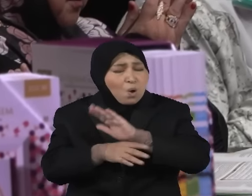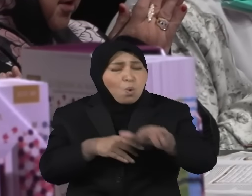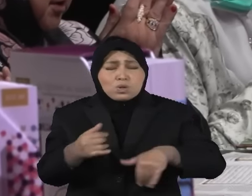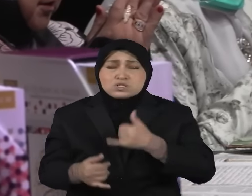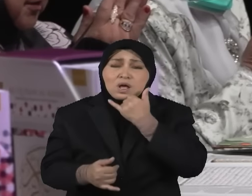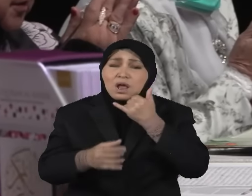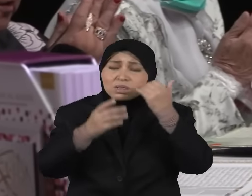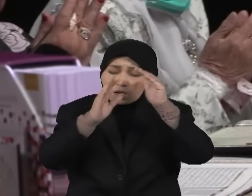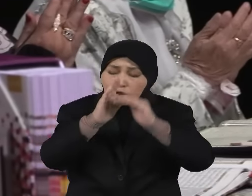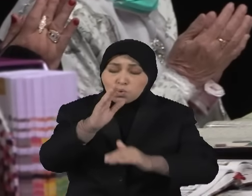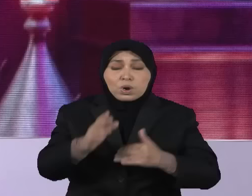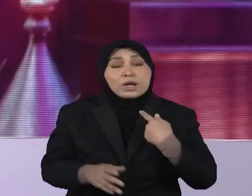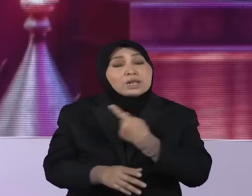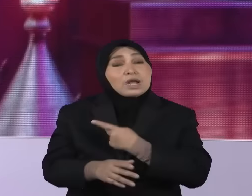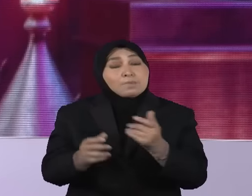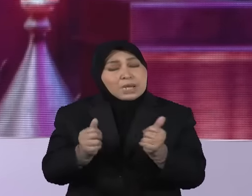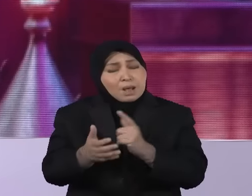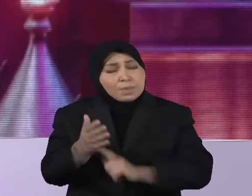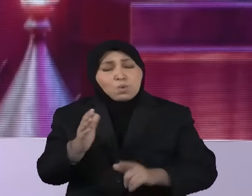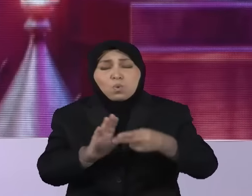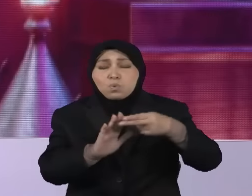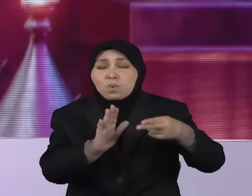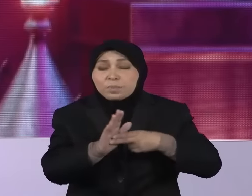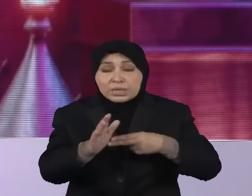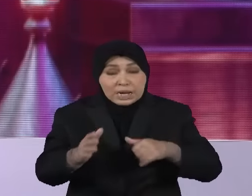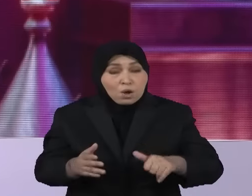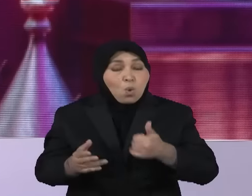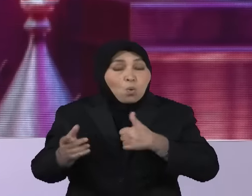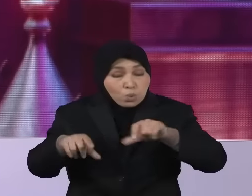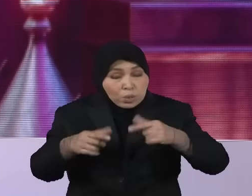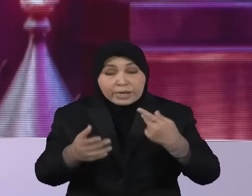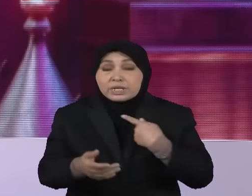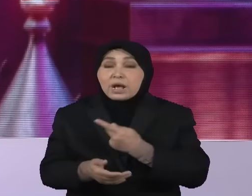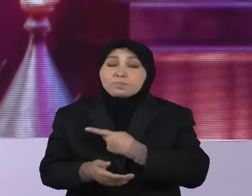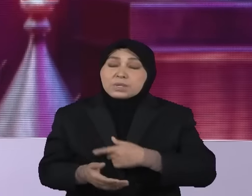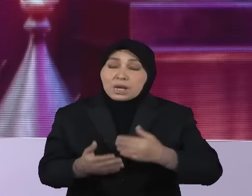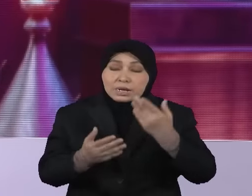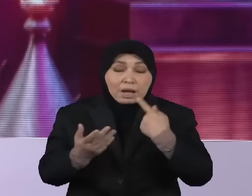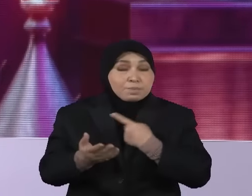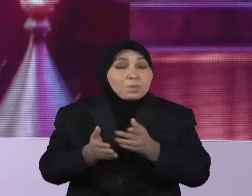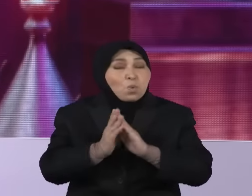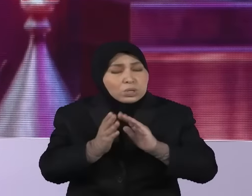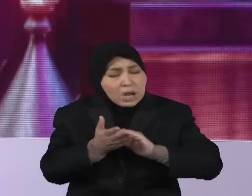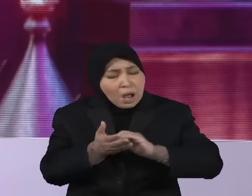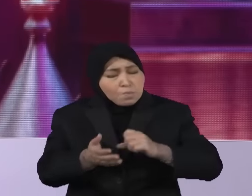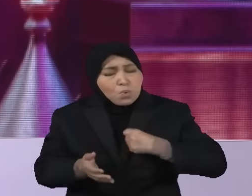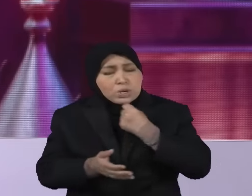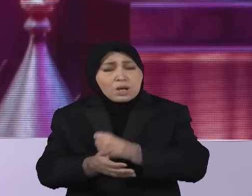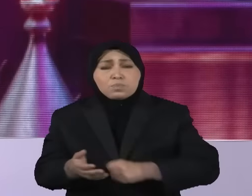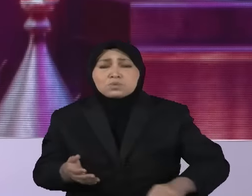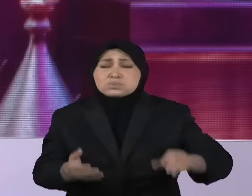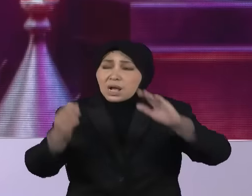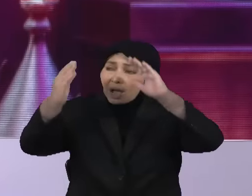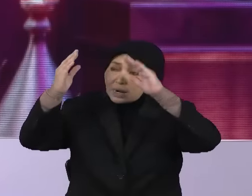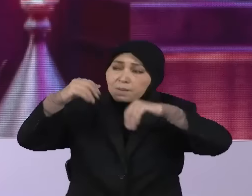dan kekurangan kami. Janganlah kau hukum di atas kelalaian dan kealpaan kami. Ya Allah, kami mohon keampunan dan